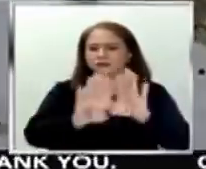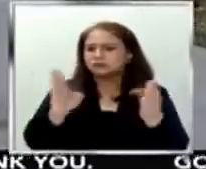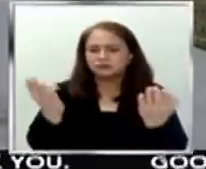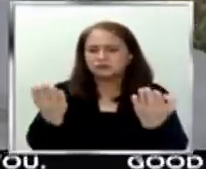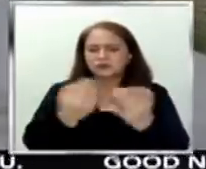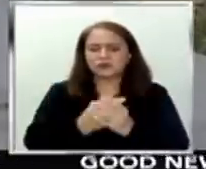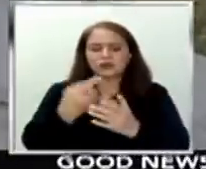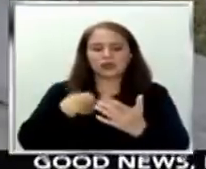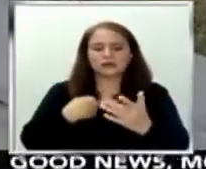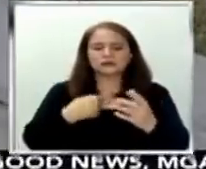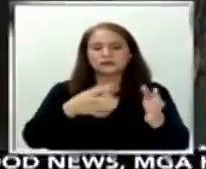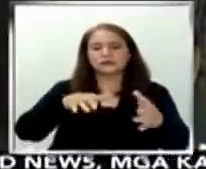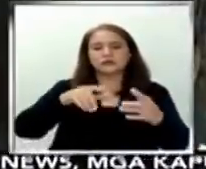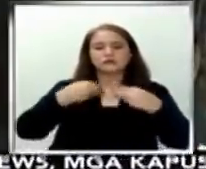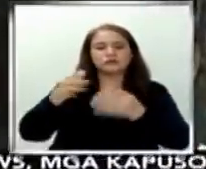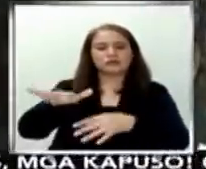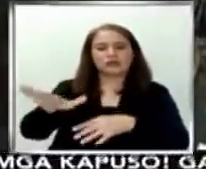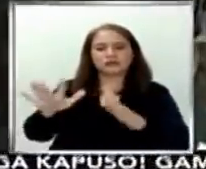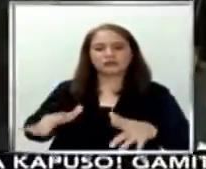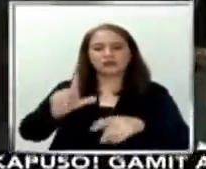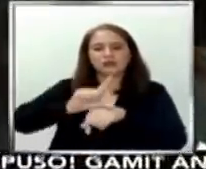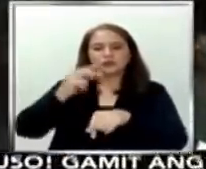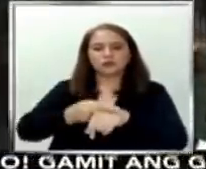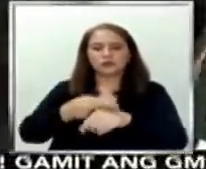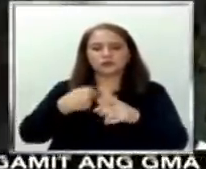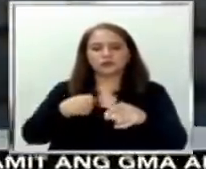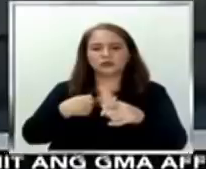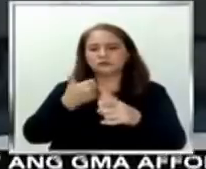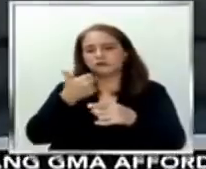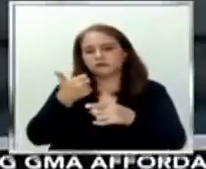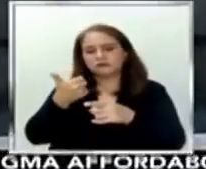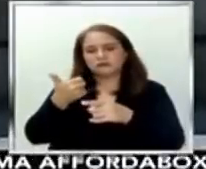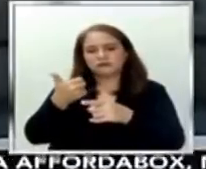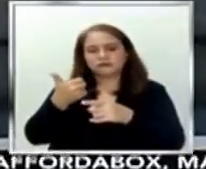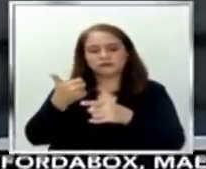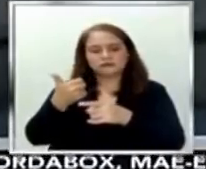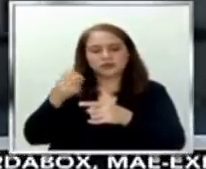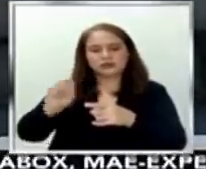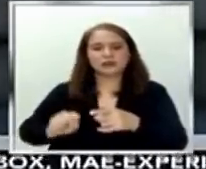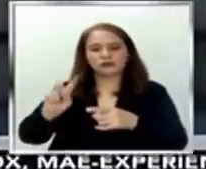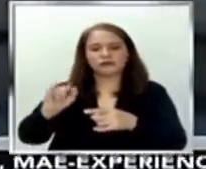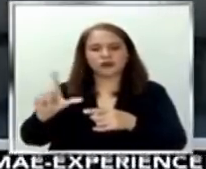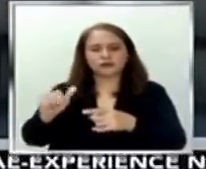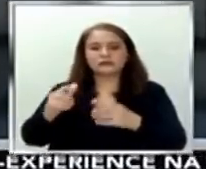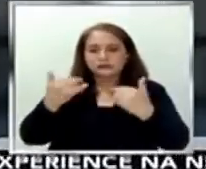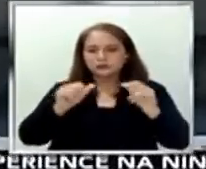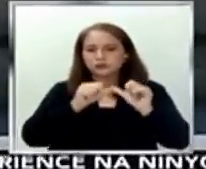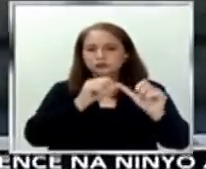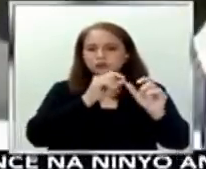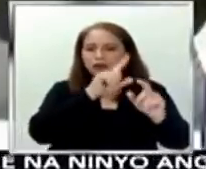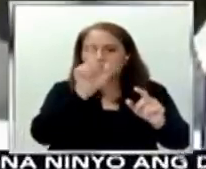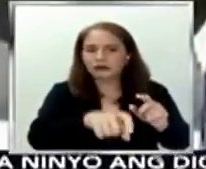sa alanganin ang kabuhayan ng mga taga-NHK Southville. Patuloy pa namin kinukunan ng pahayag ang Bucor hinggil